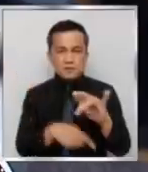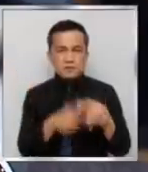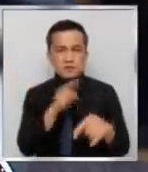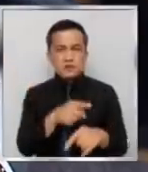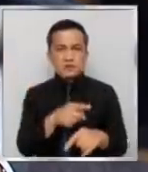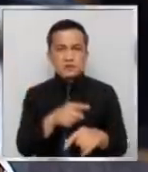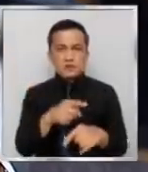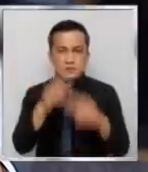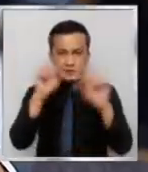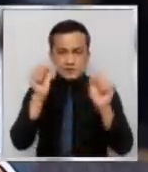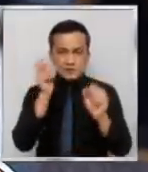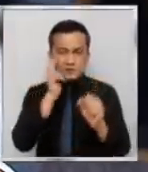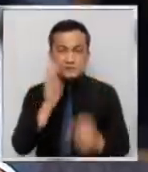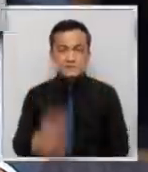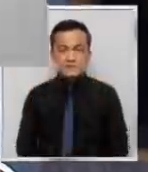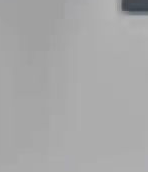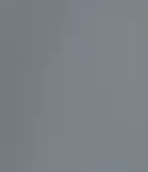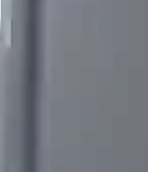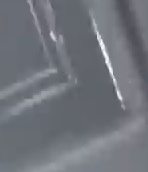ang aking pagtutok sa reporta ito.